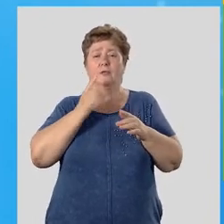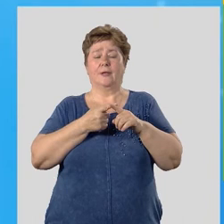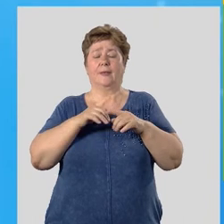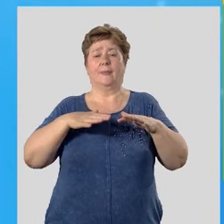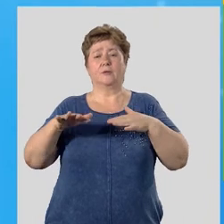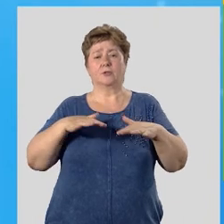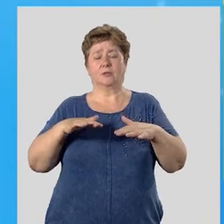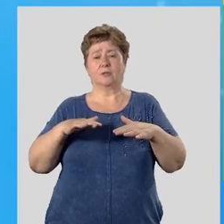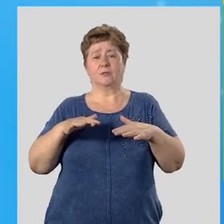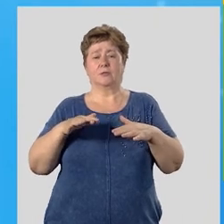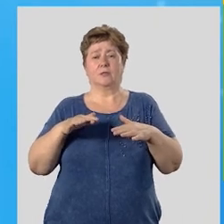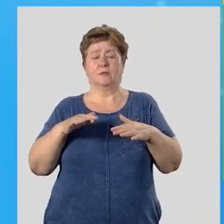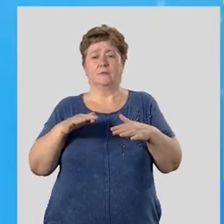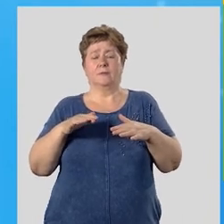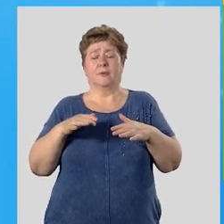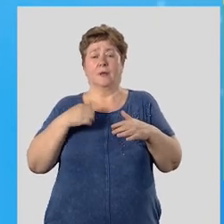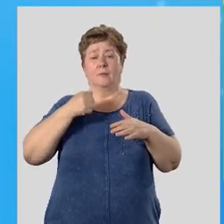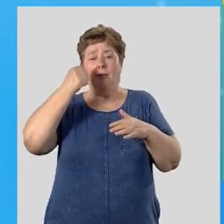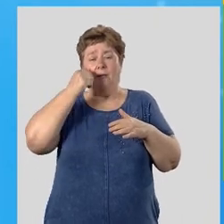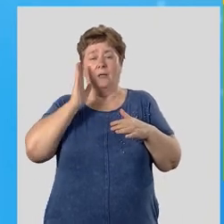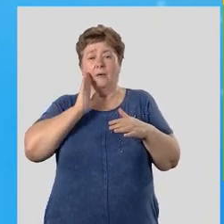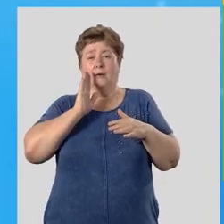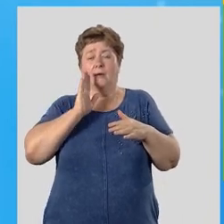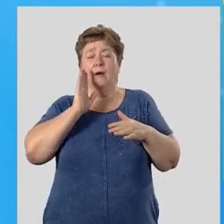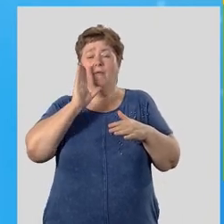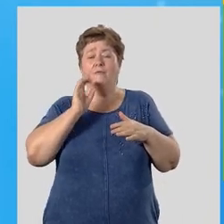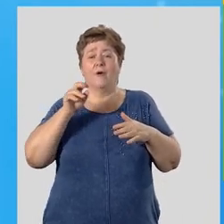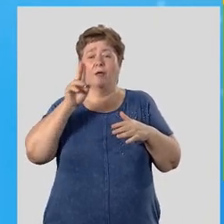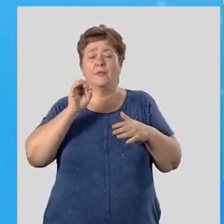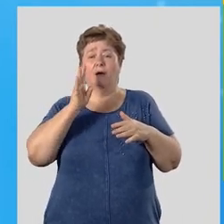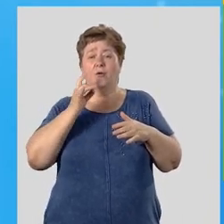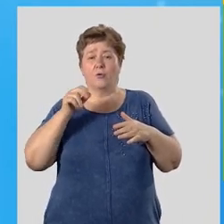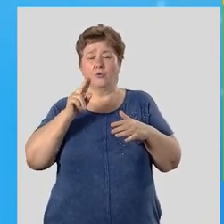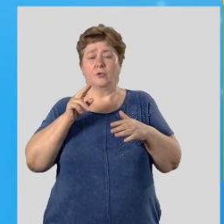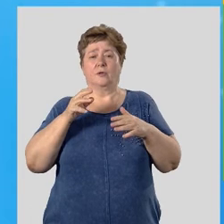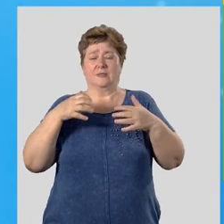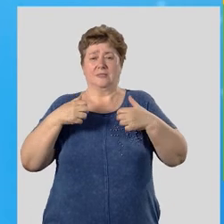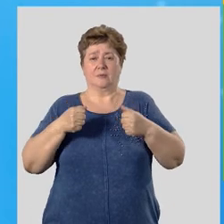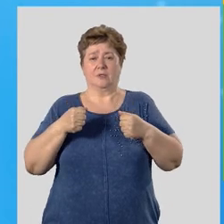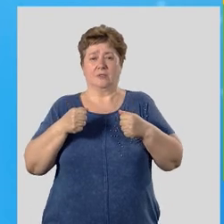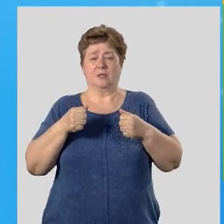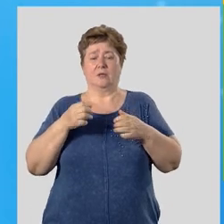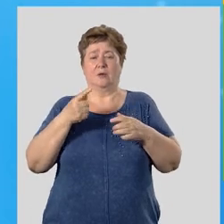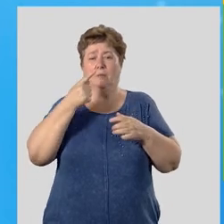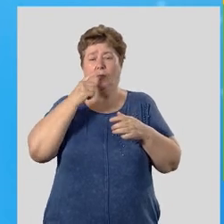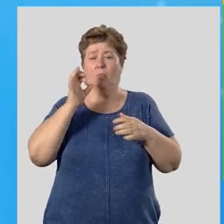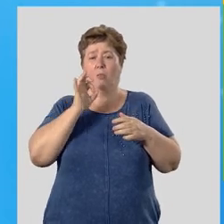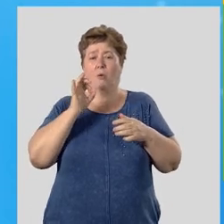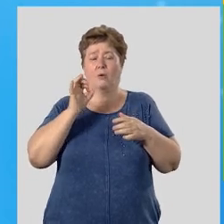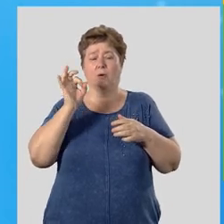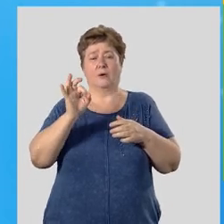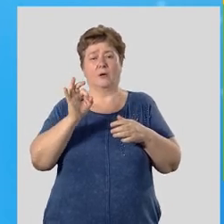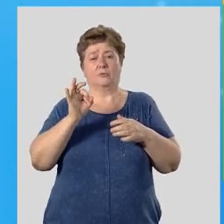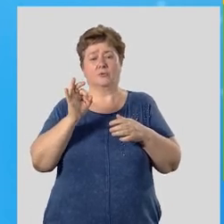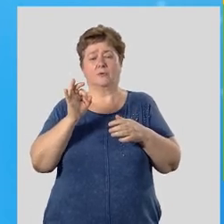это жидкость. Благодаря водородным связям при замерзании около 0